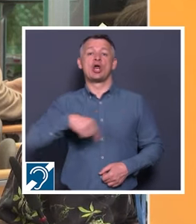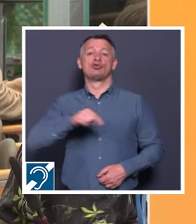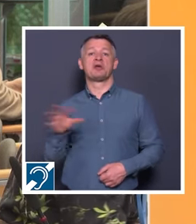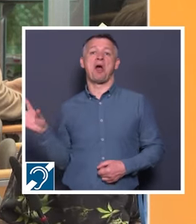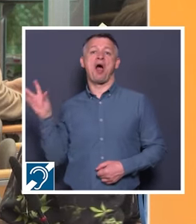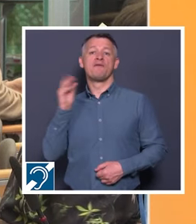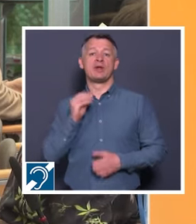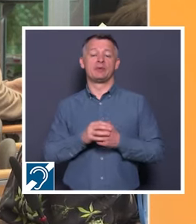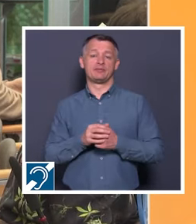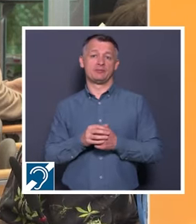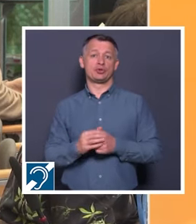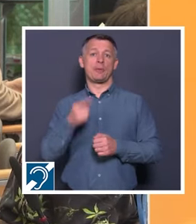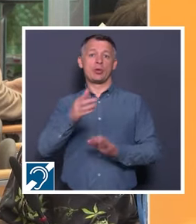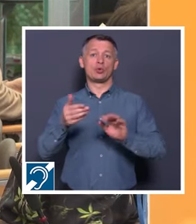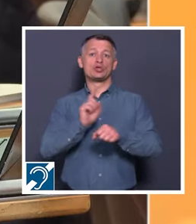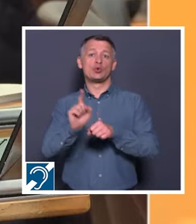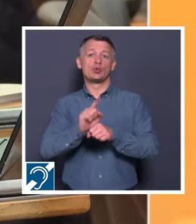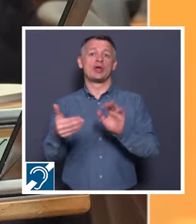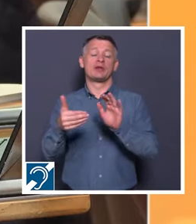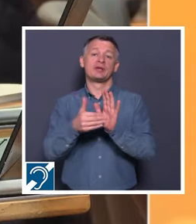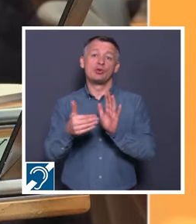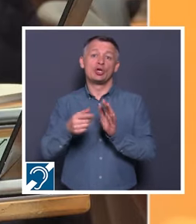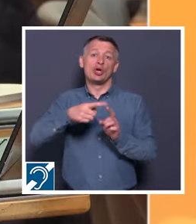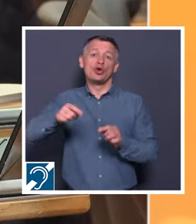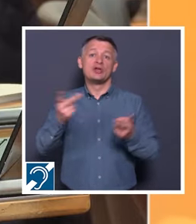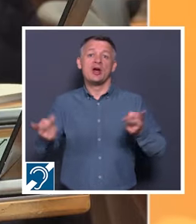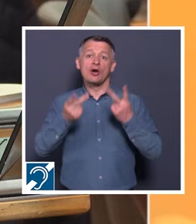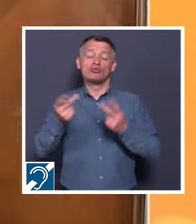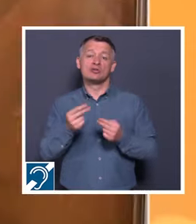noi. Și tocmai de aceea ar trebui să ne intereseze